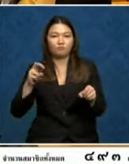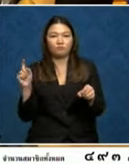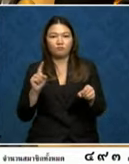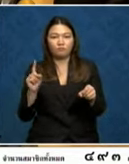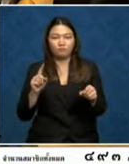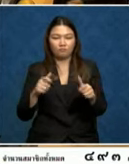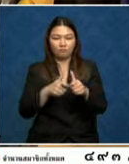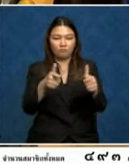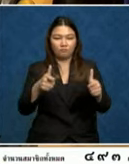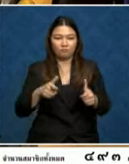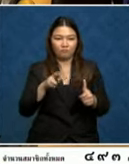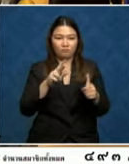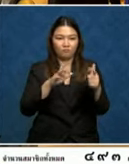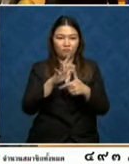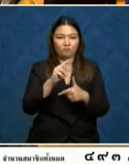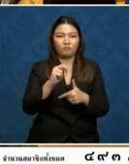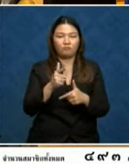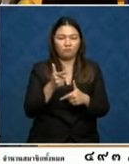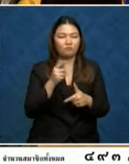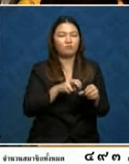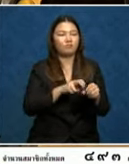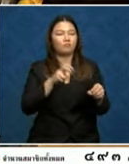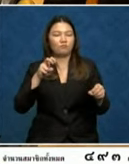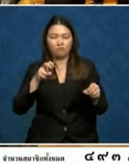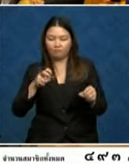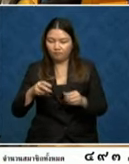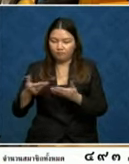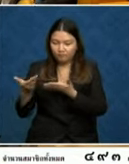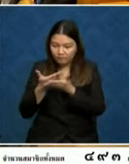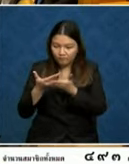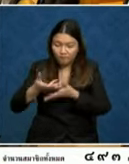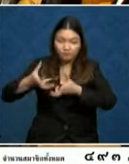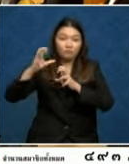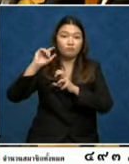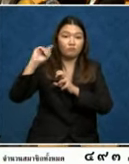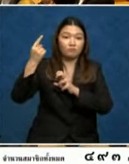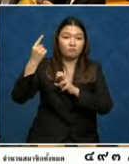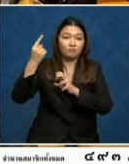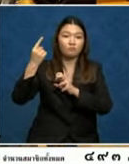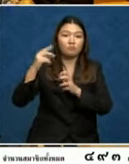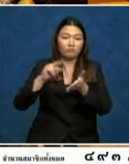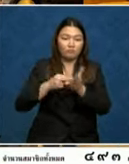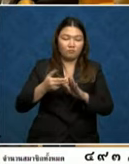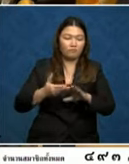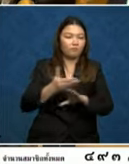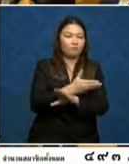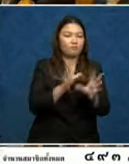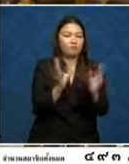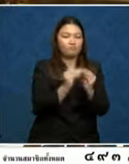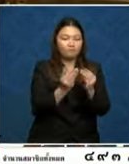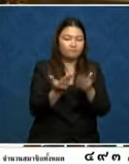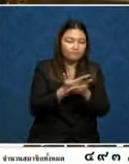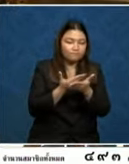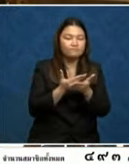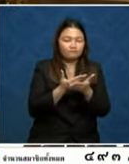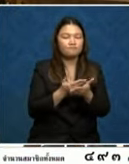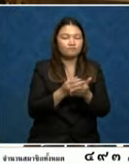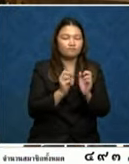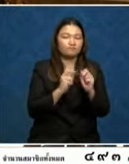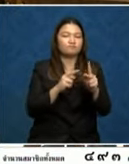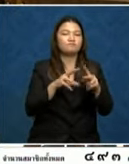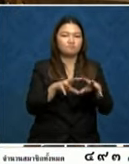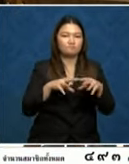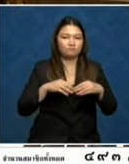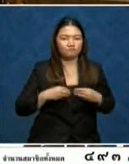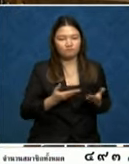เพื่อนนำไปพรร pinและที่ประชุมได้มให้คณะกรรการถอนร่าง